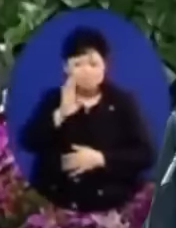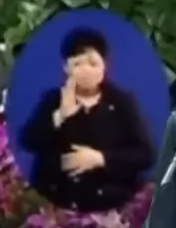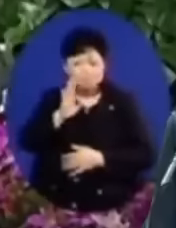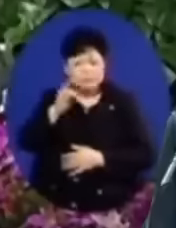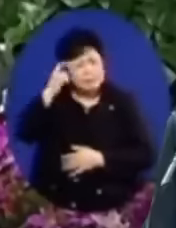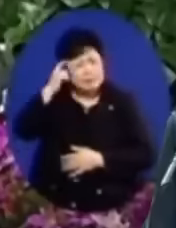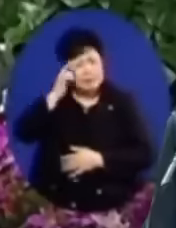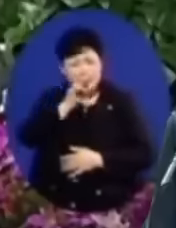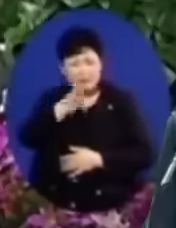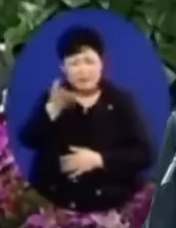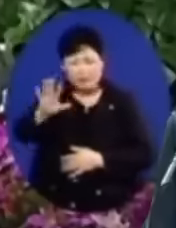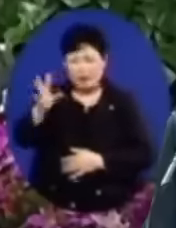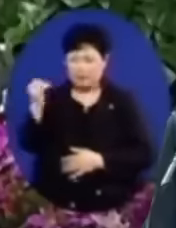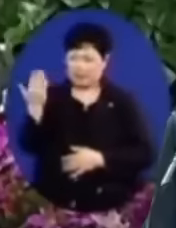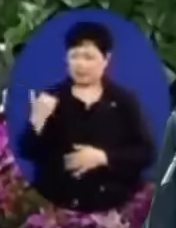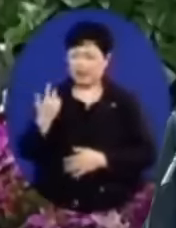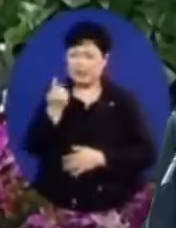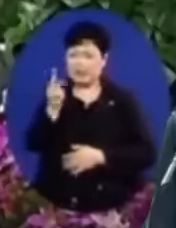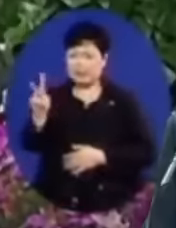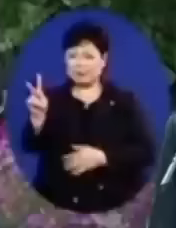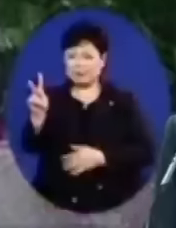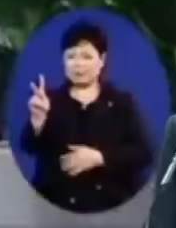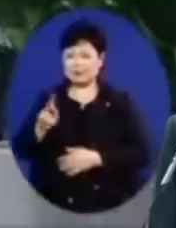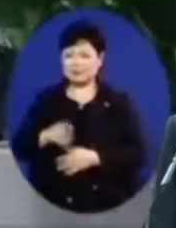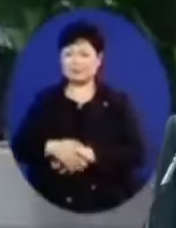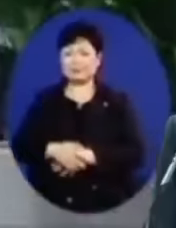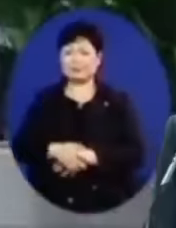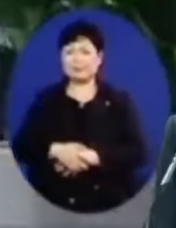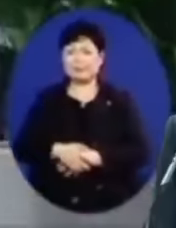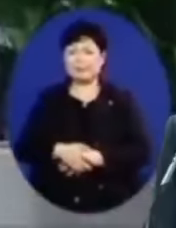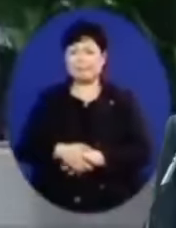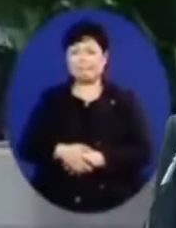얼마 전에 텔레비